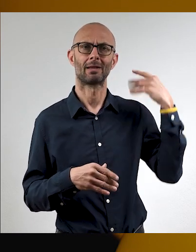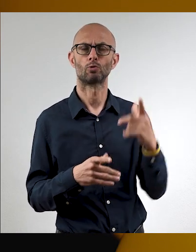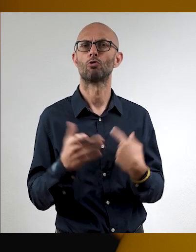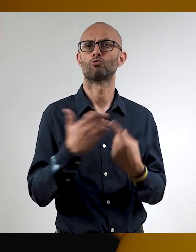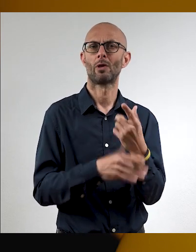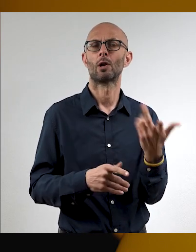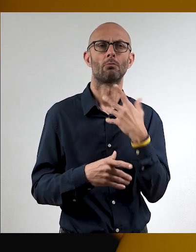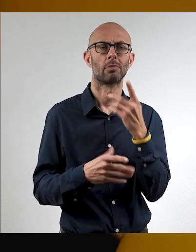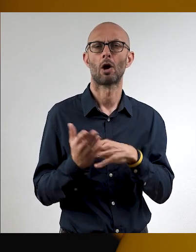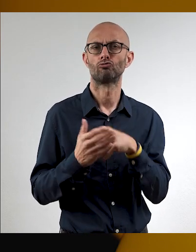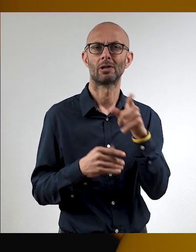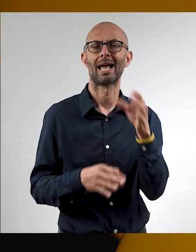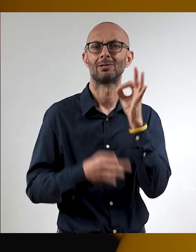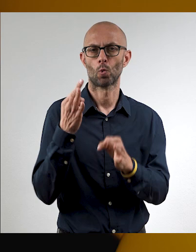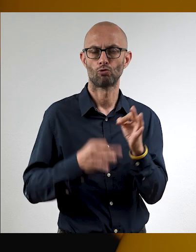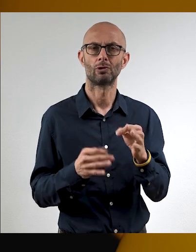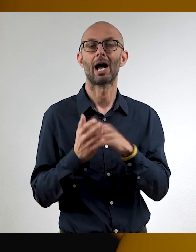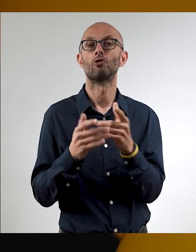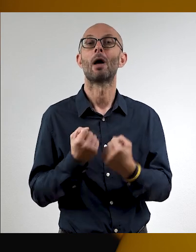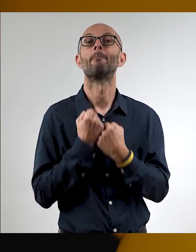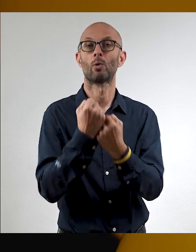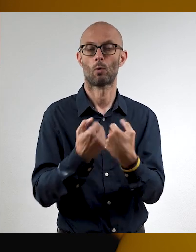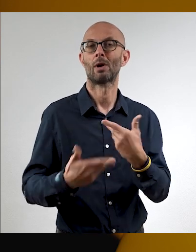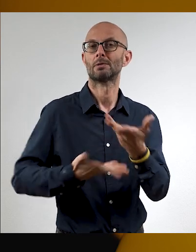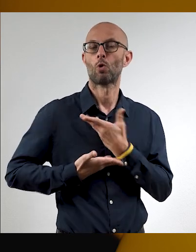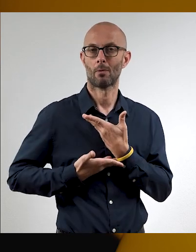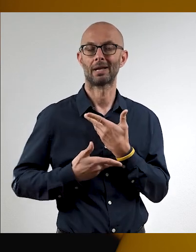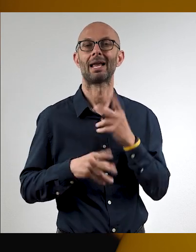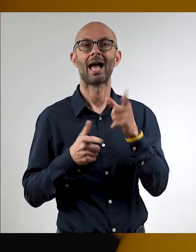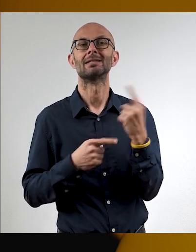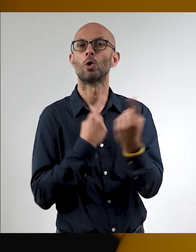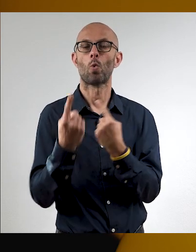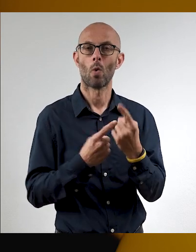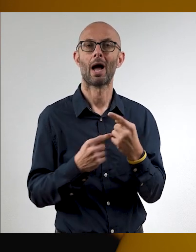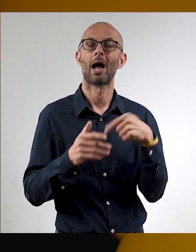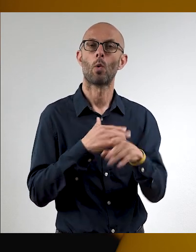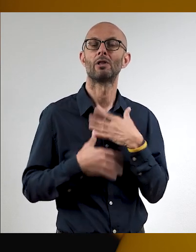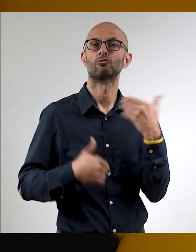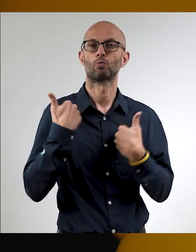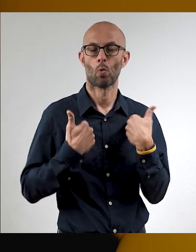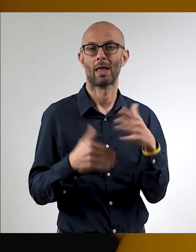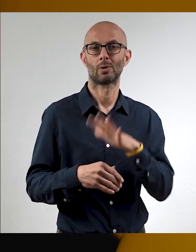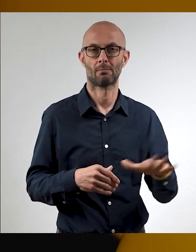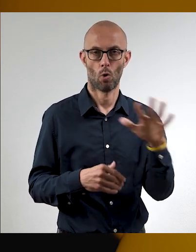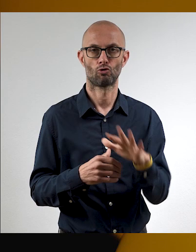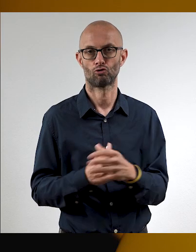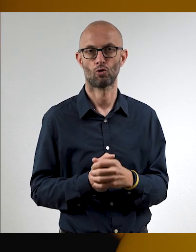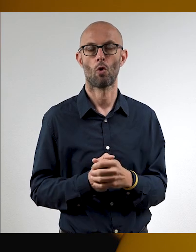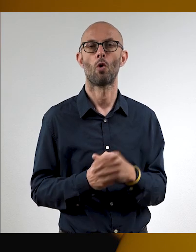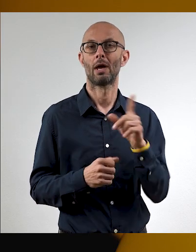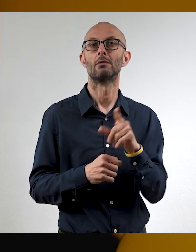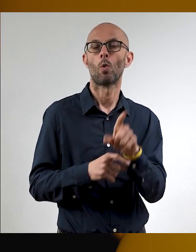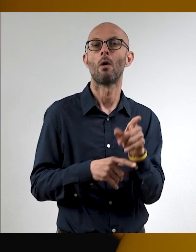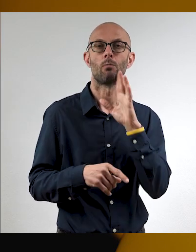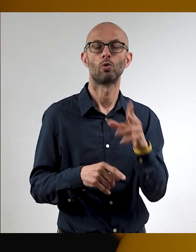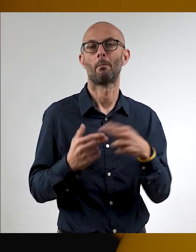preteklosti zgodila kakšna taka izkušnja, kakšno podporo smo dobili, kaj se dogaja v našem življenju na splošno. In